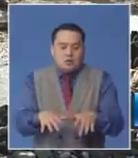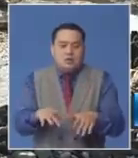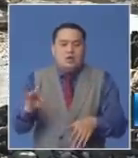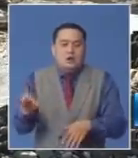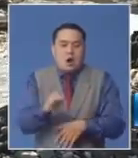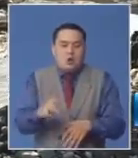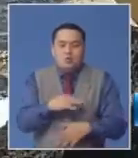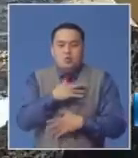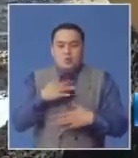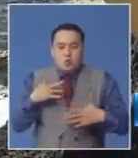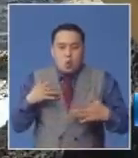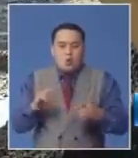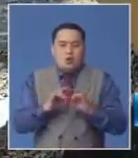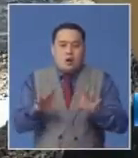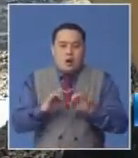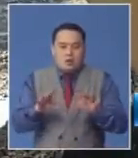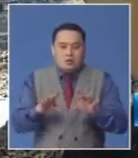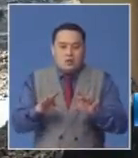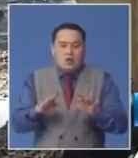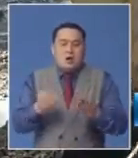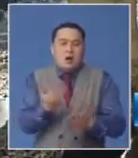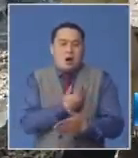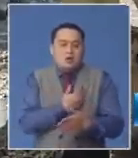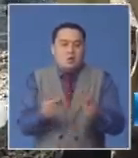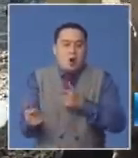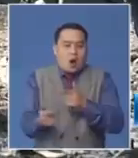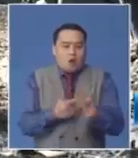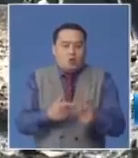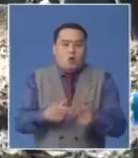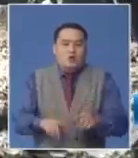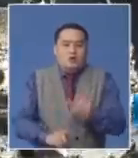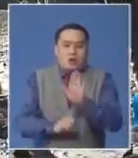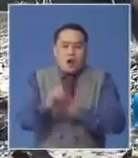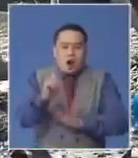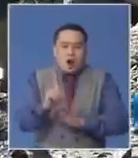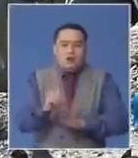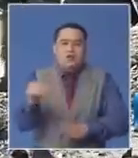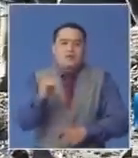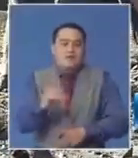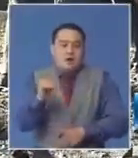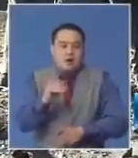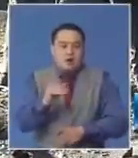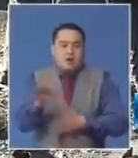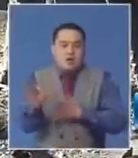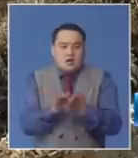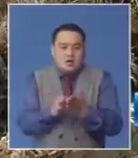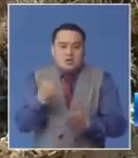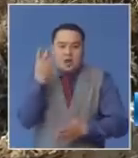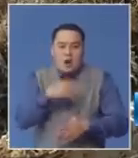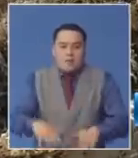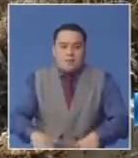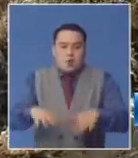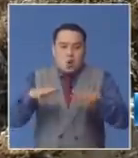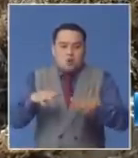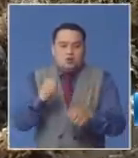районе выпало немало говорят местные жители и хотя подготовка к паводкам началась еще в середине февраля резкое потепление свое